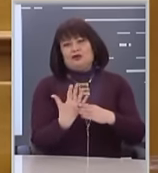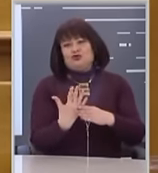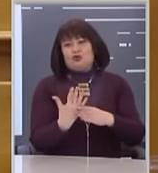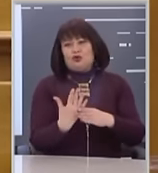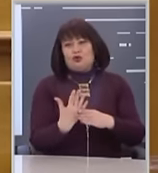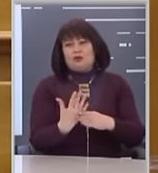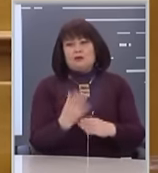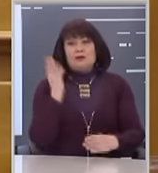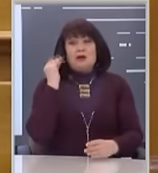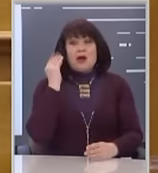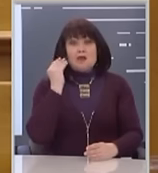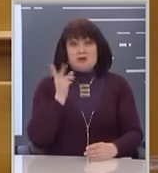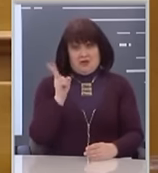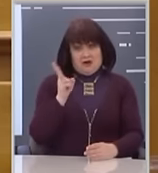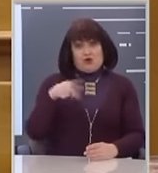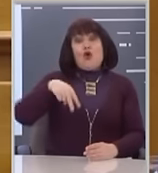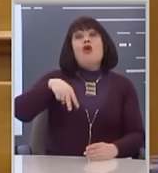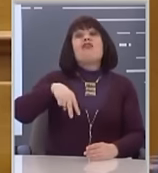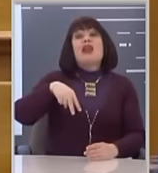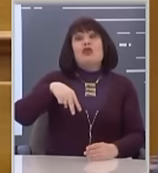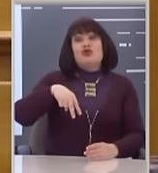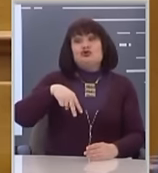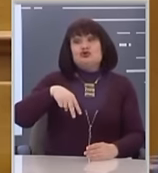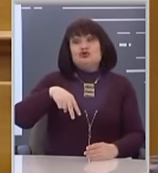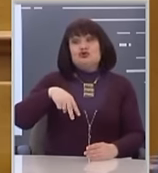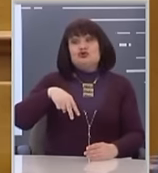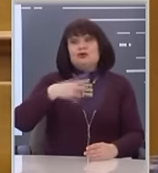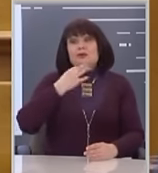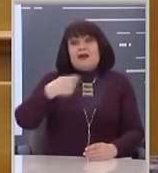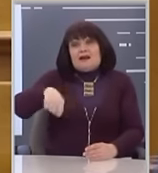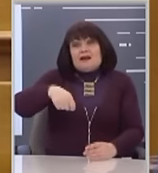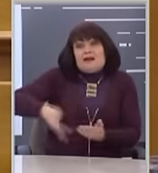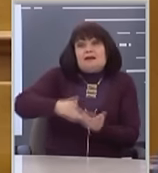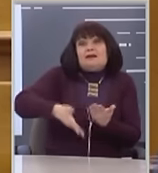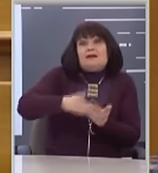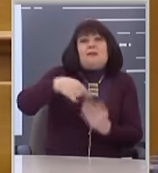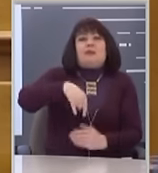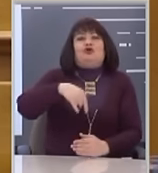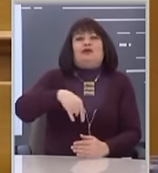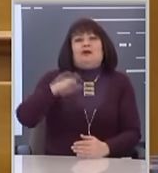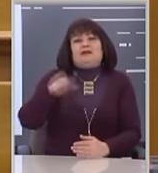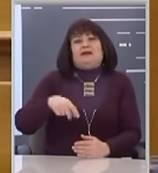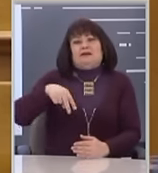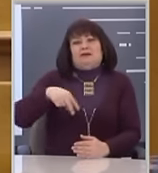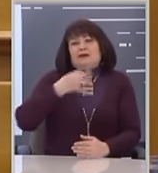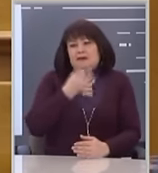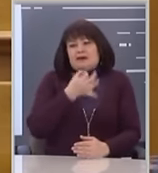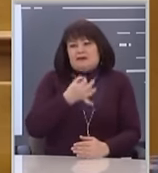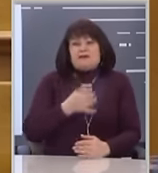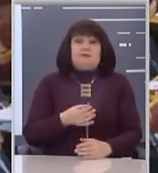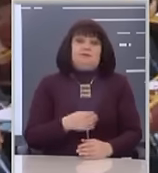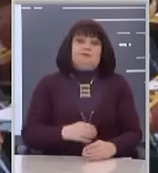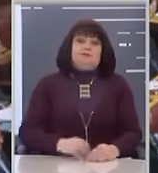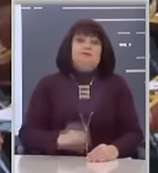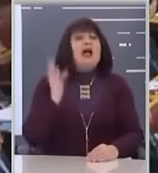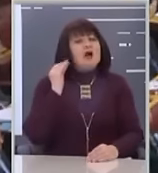όσων άκουσα, δεν θέλω να σας κατηγορήσω κύριε Λοβέρδο, μάλλον ως συνήγορο υπεράσπιση του κύριου Παπαντονίου από όσα άκουσα, φρόντισε, τα